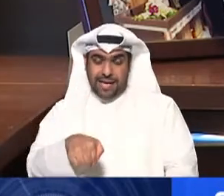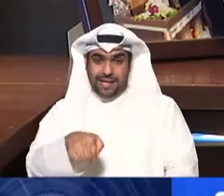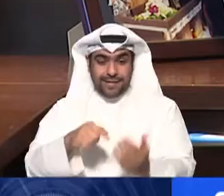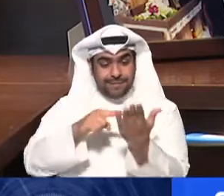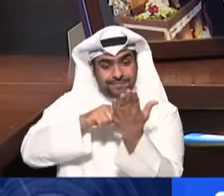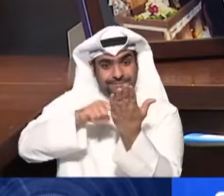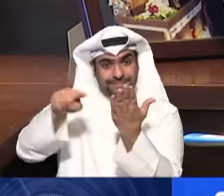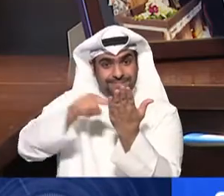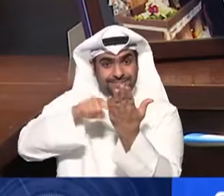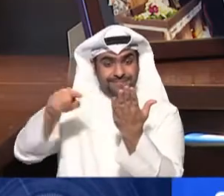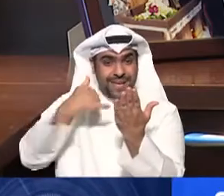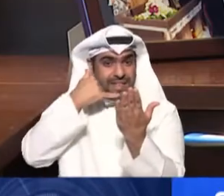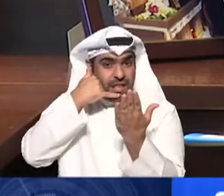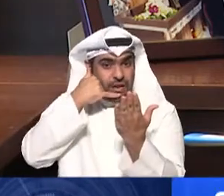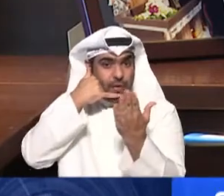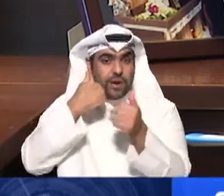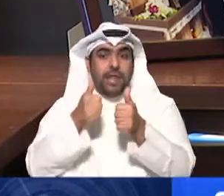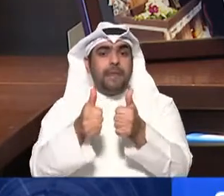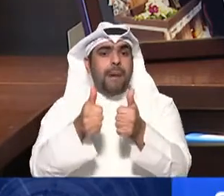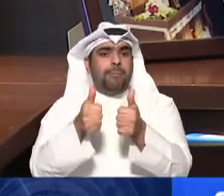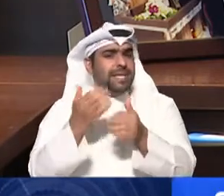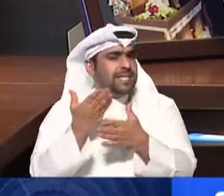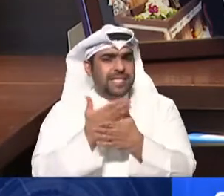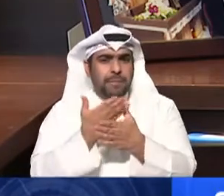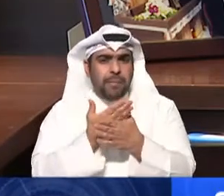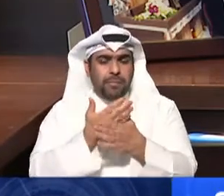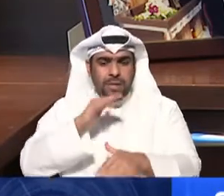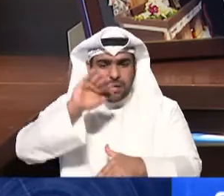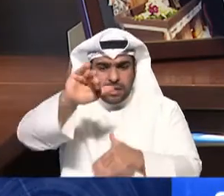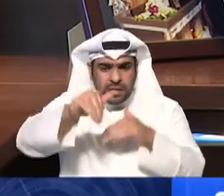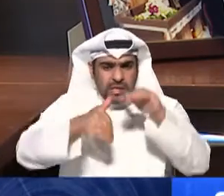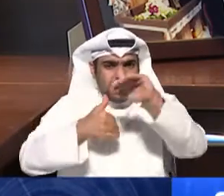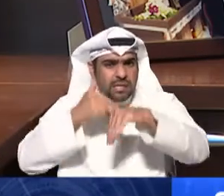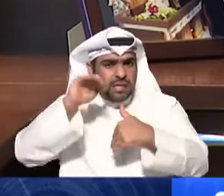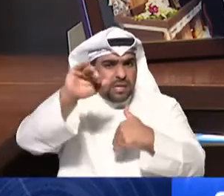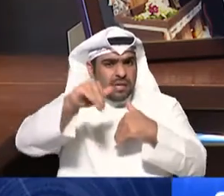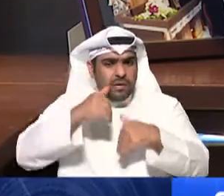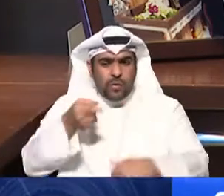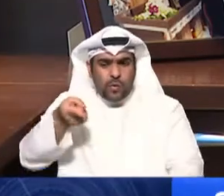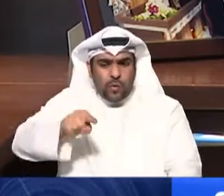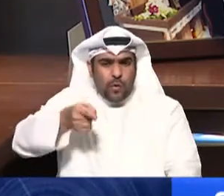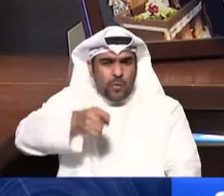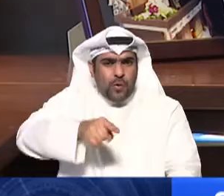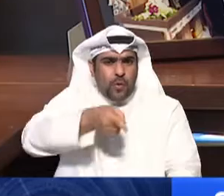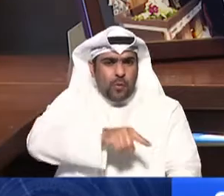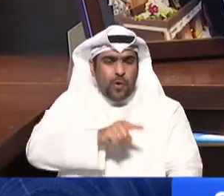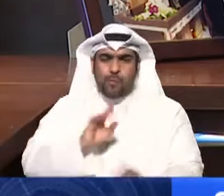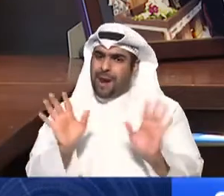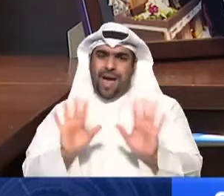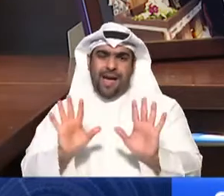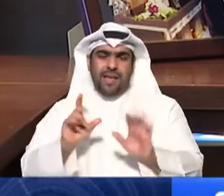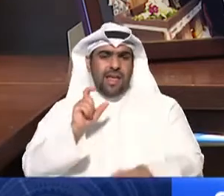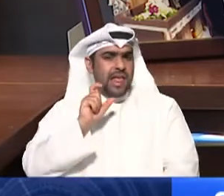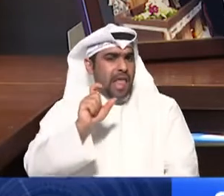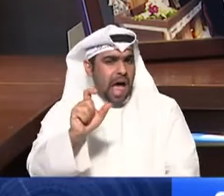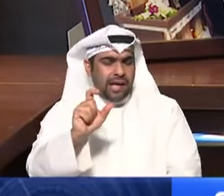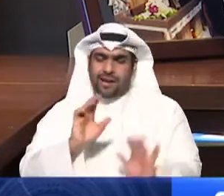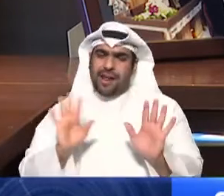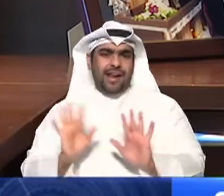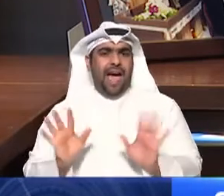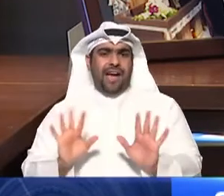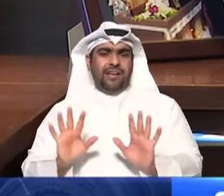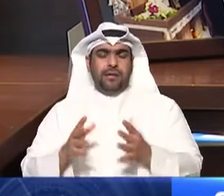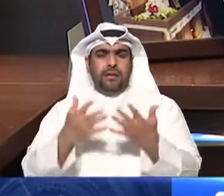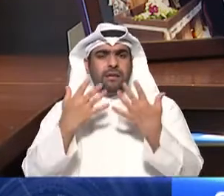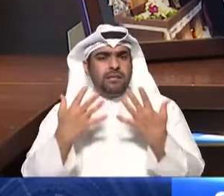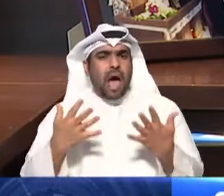القائه، بالاضافه الى تقليل هم الدوره المستنديه، ترى الموافقات وايد قاعد يقلل سرعه الانجاز، بالاضافه ليعزز موقف الكويت